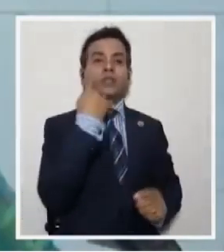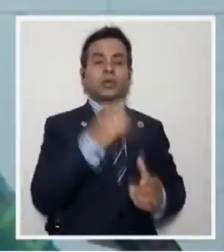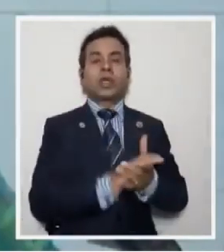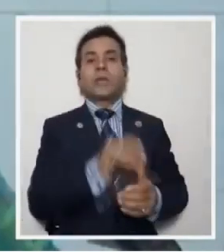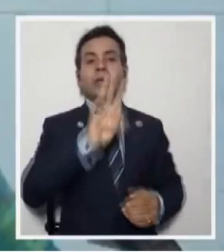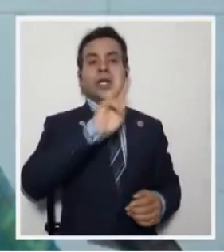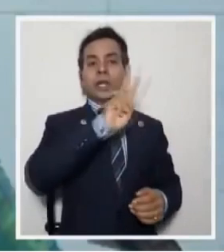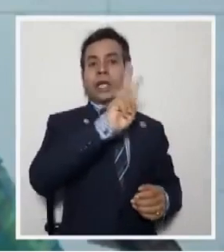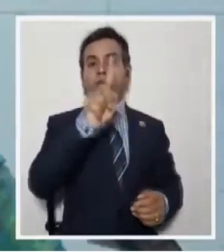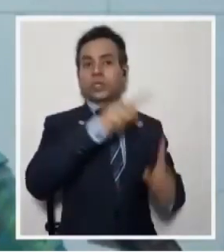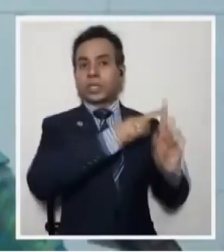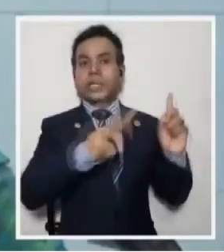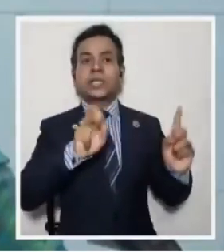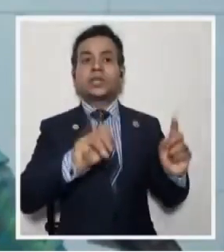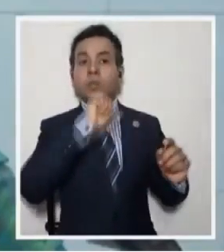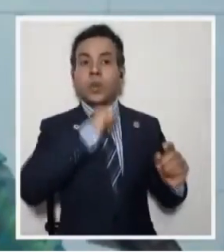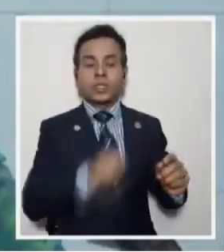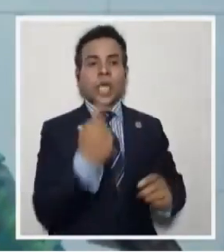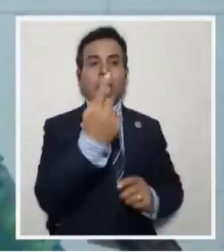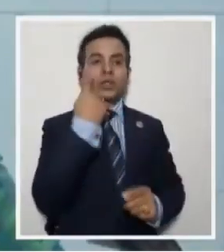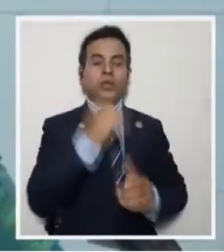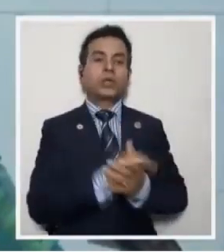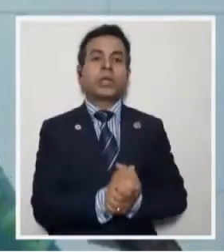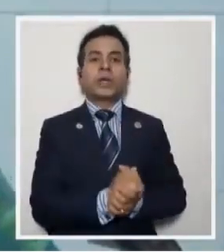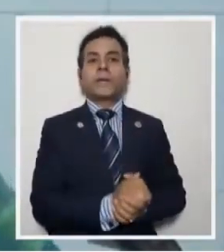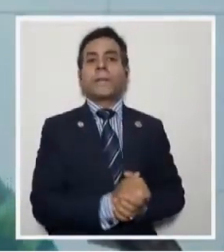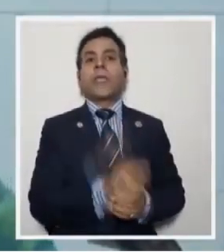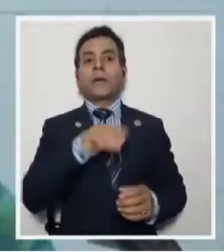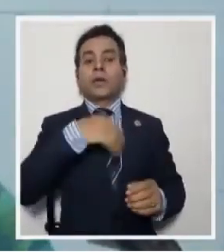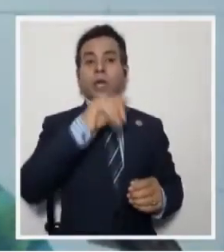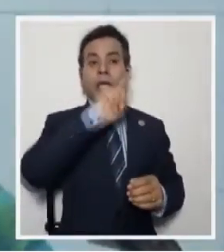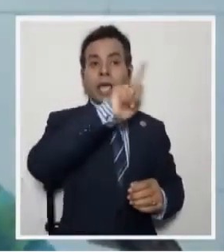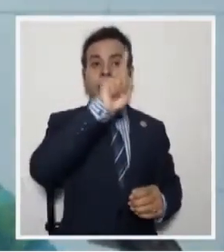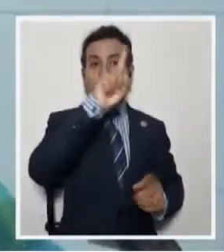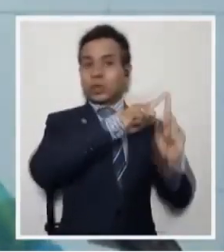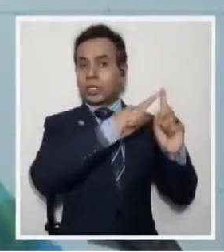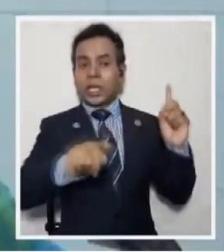আছে 71 থেকে 80 বছরের মধ্যে 2 জন।